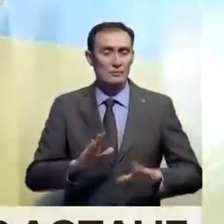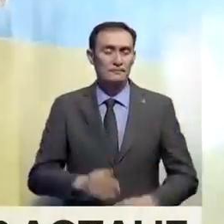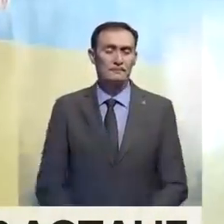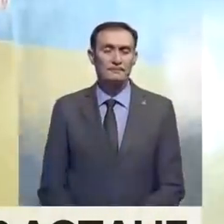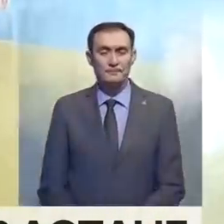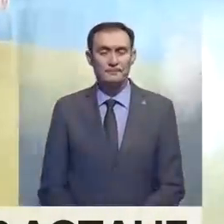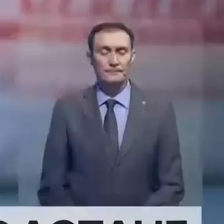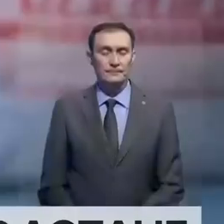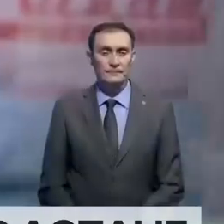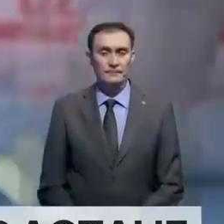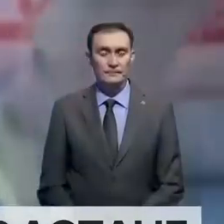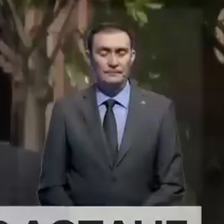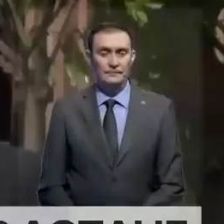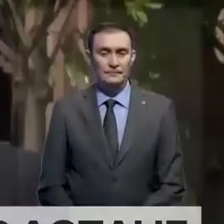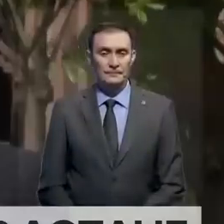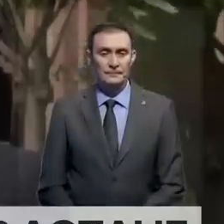уровня